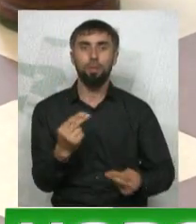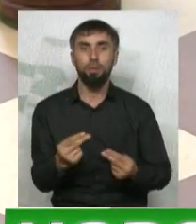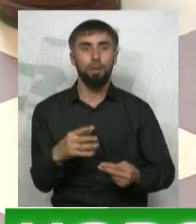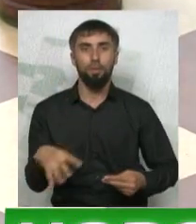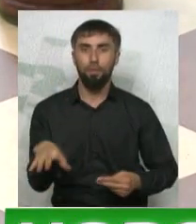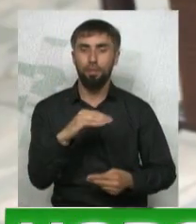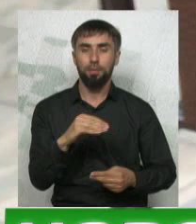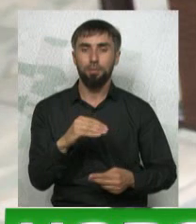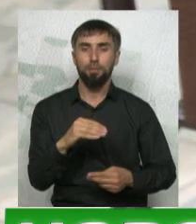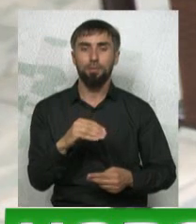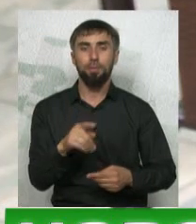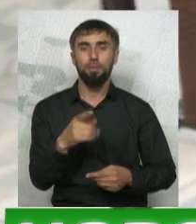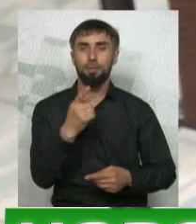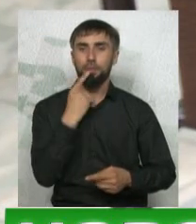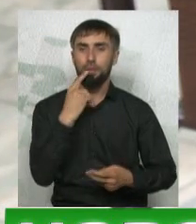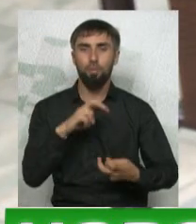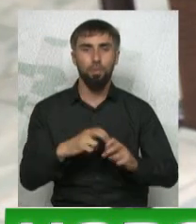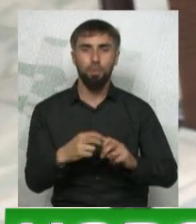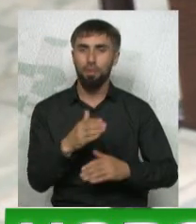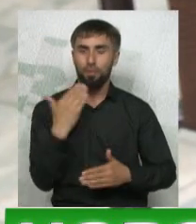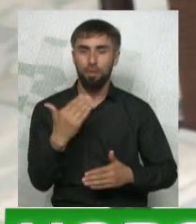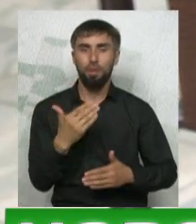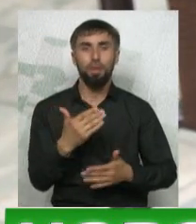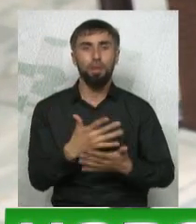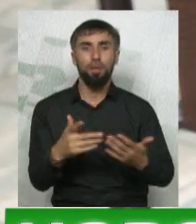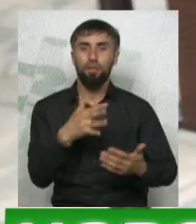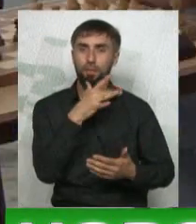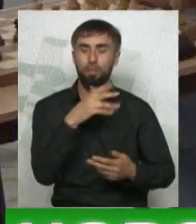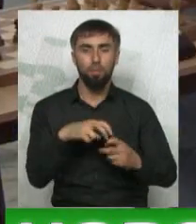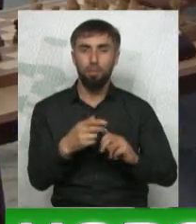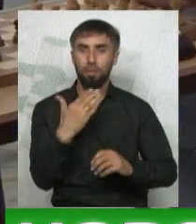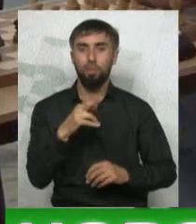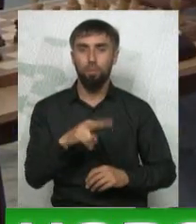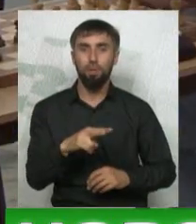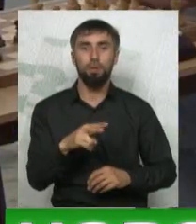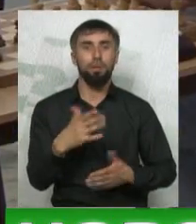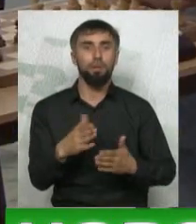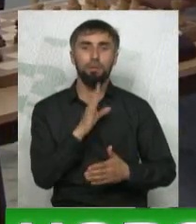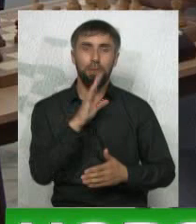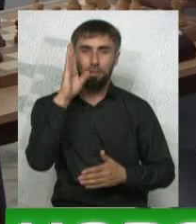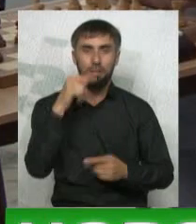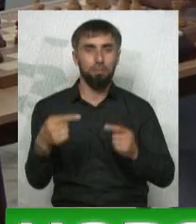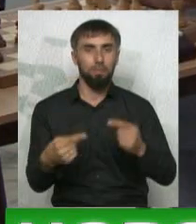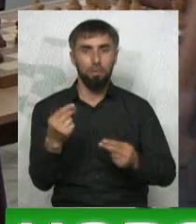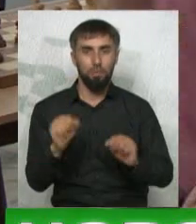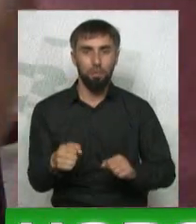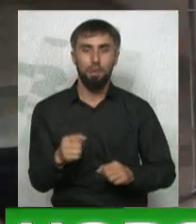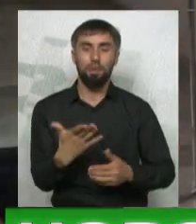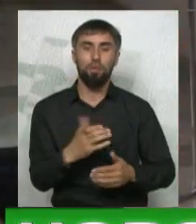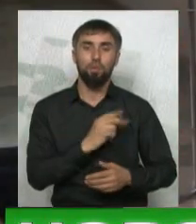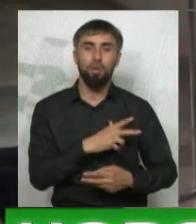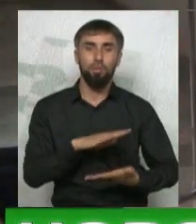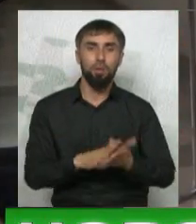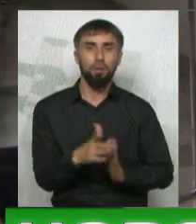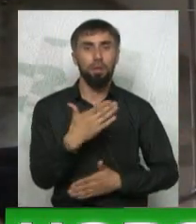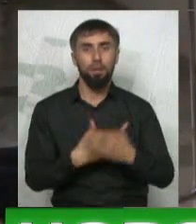все, преодолевая языковые барьеры, также различия в возрасте, поле, физических возможностях или социальном положении. Делаем